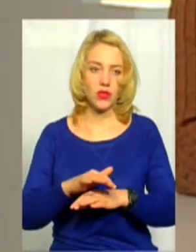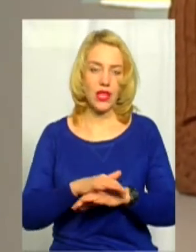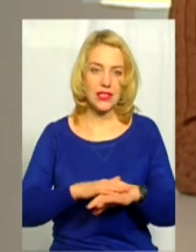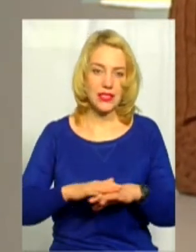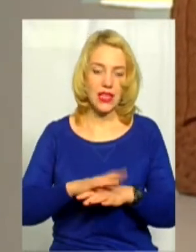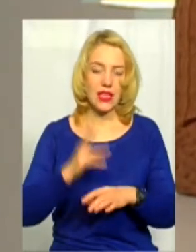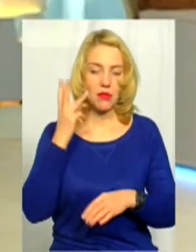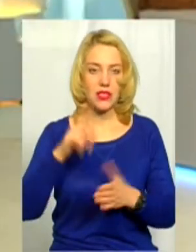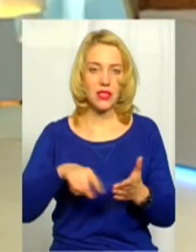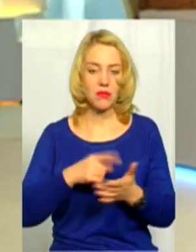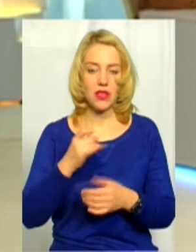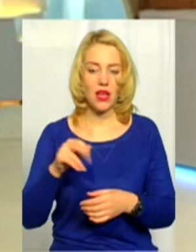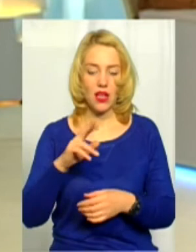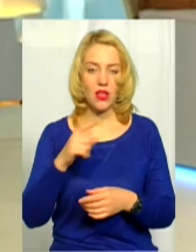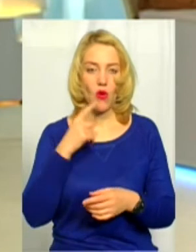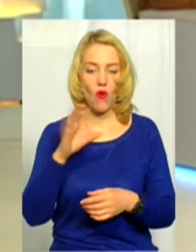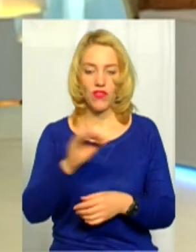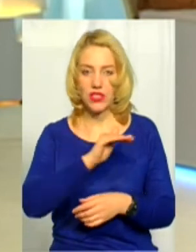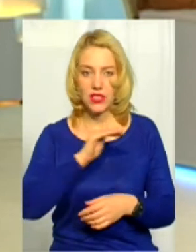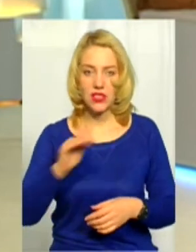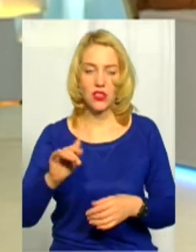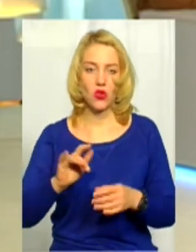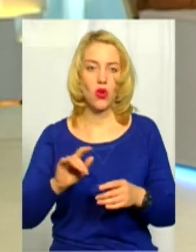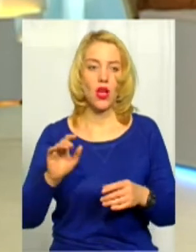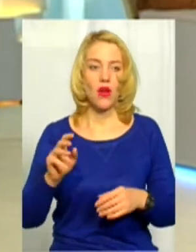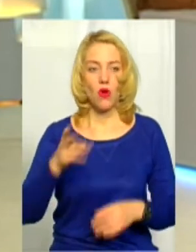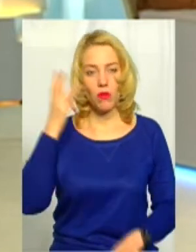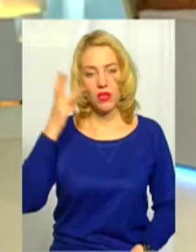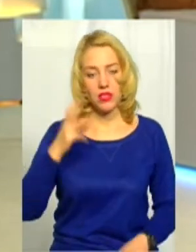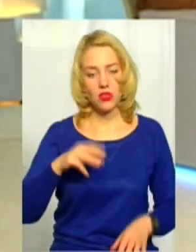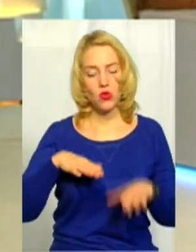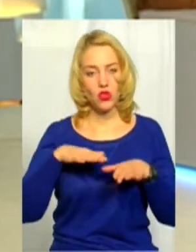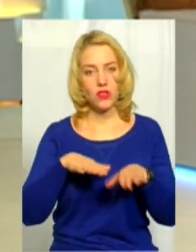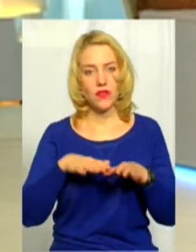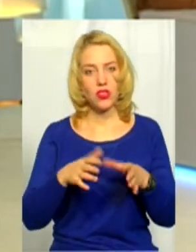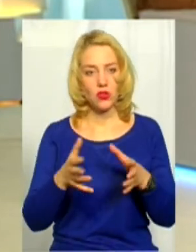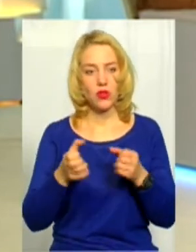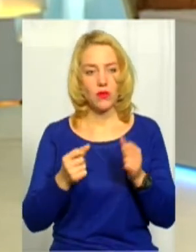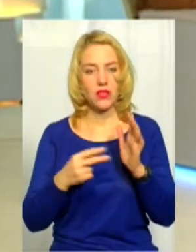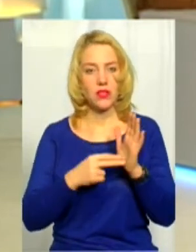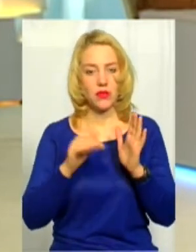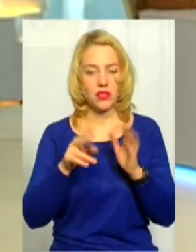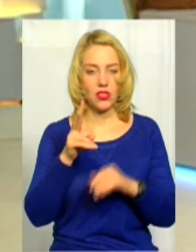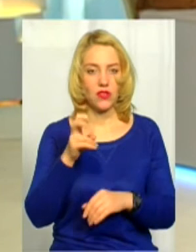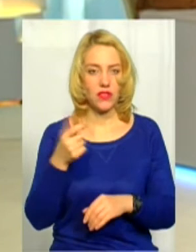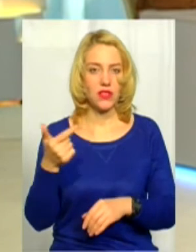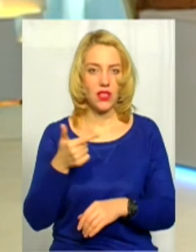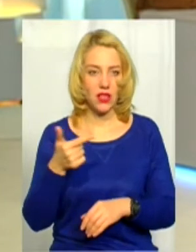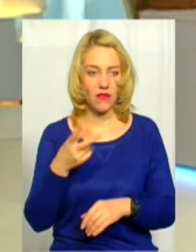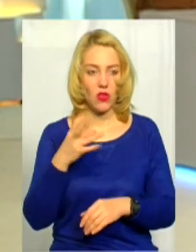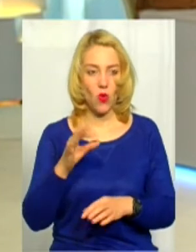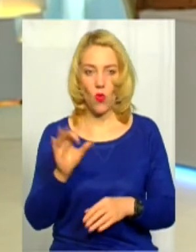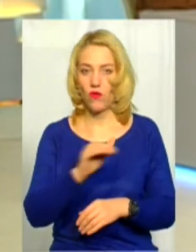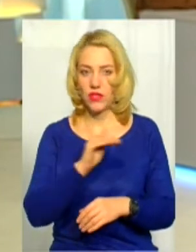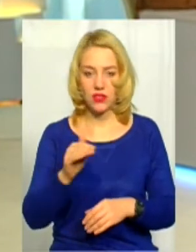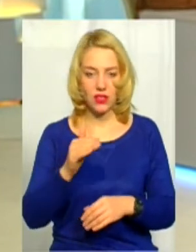нам розповів, що офіційно у Хмельницькому швачки отримують близько 7200 гривень. Проте